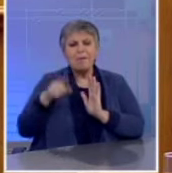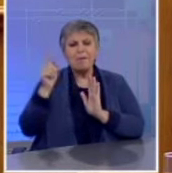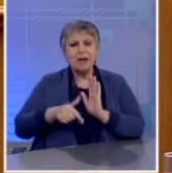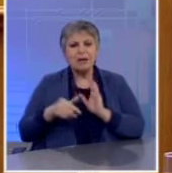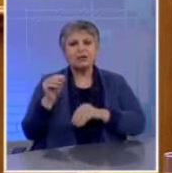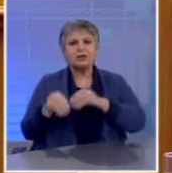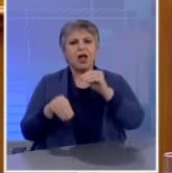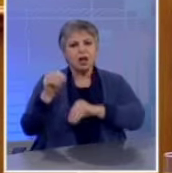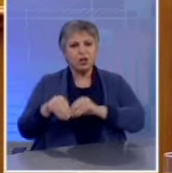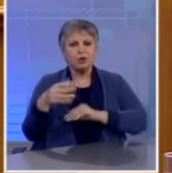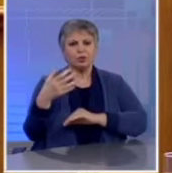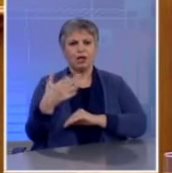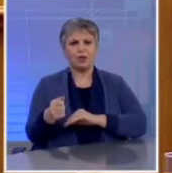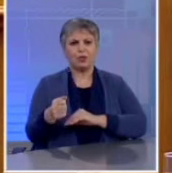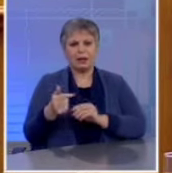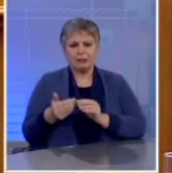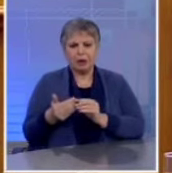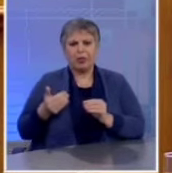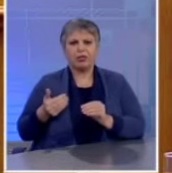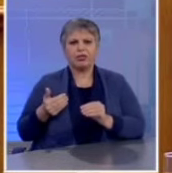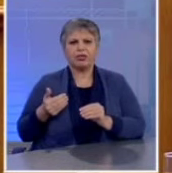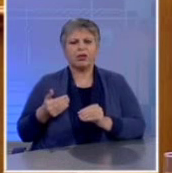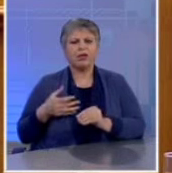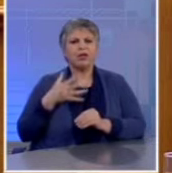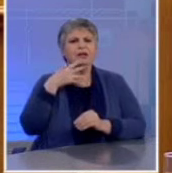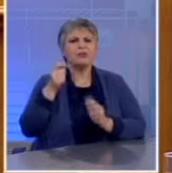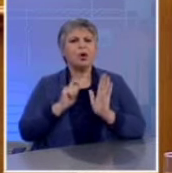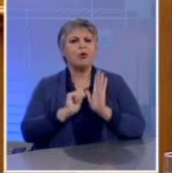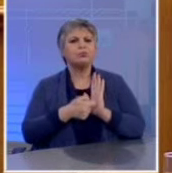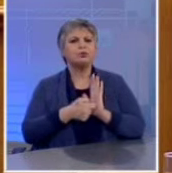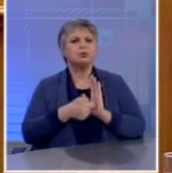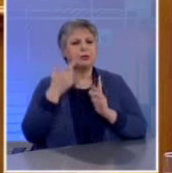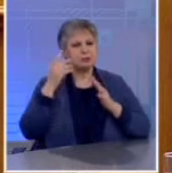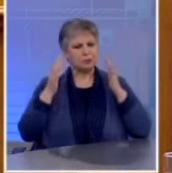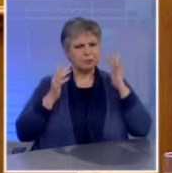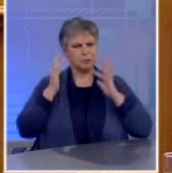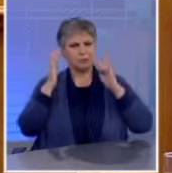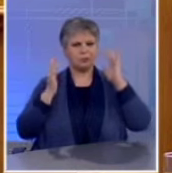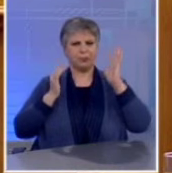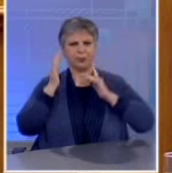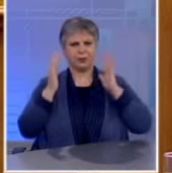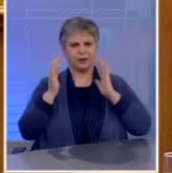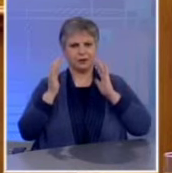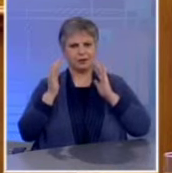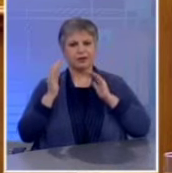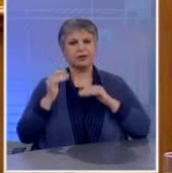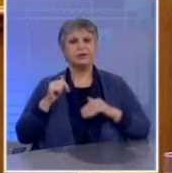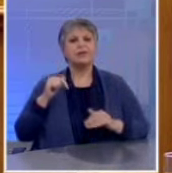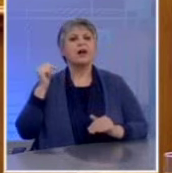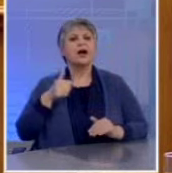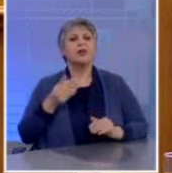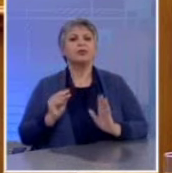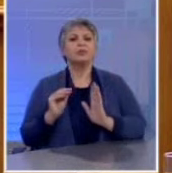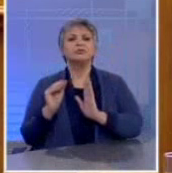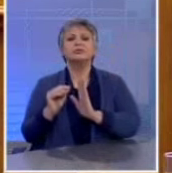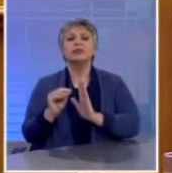των εκλογών δημιουργεί πλήστα ερωτηματικά. Η καθιέρωση δύο σταυρών